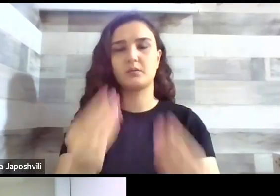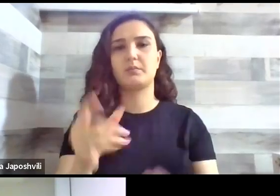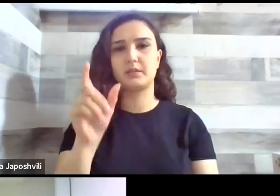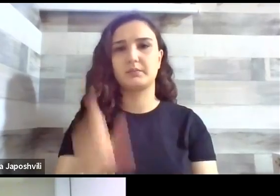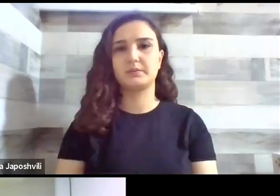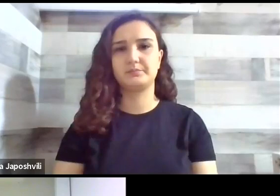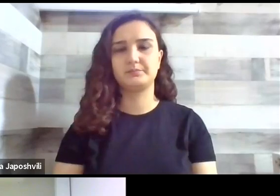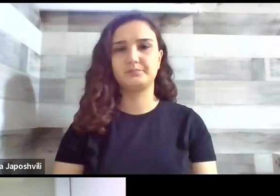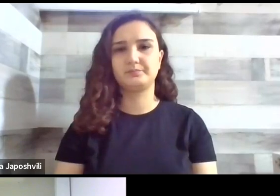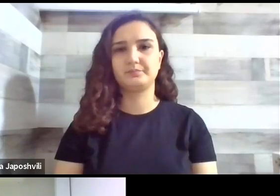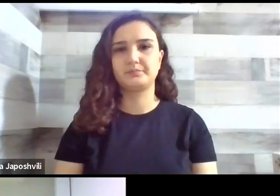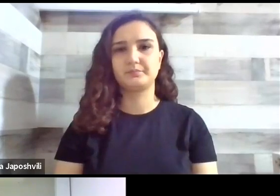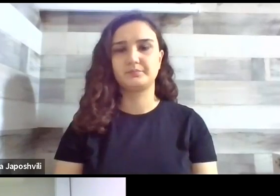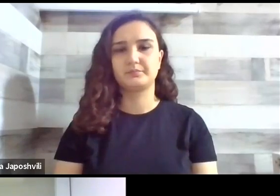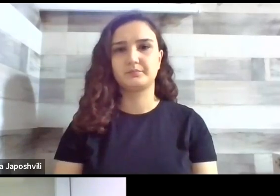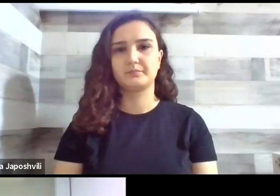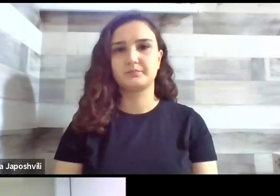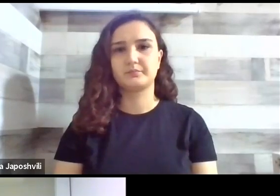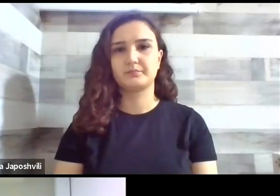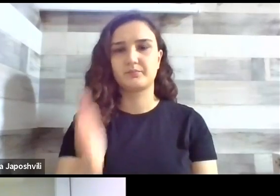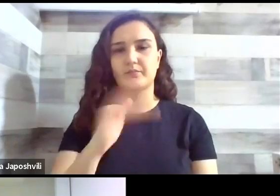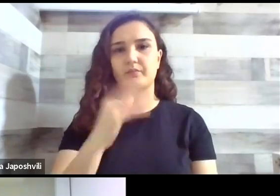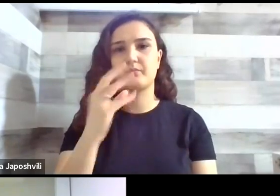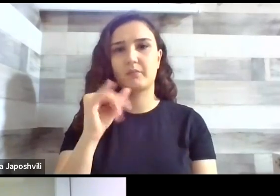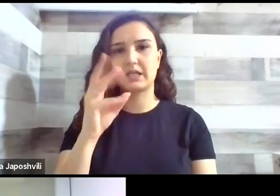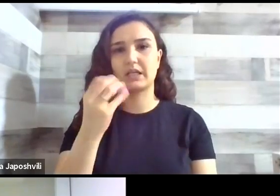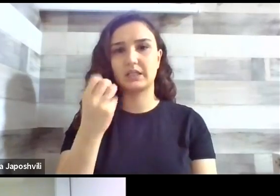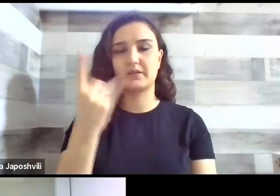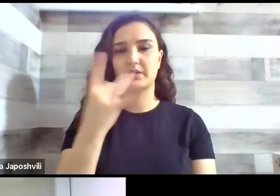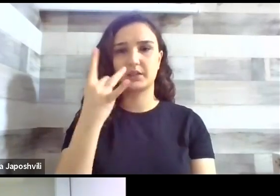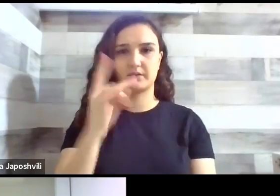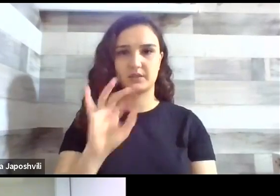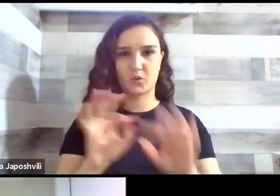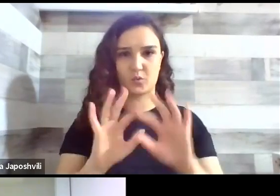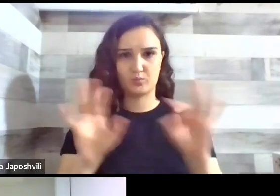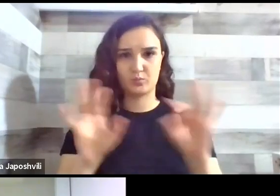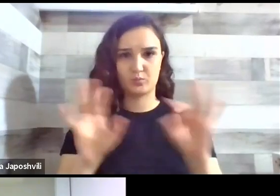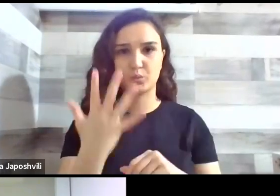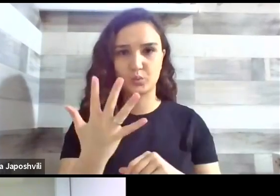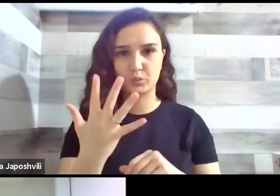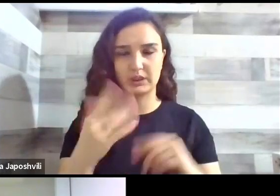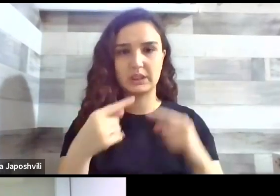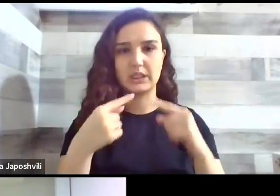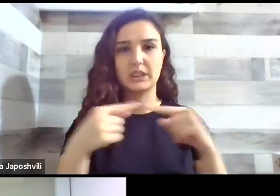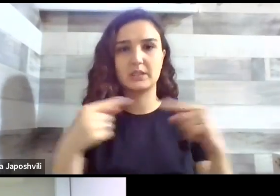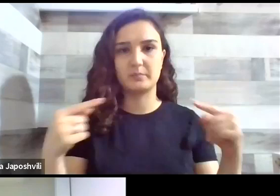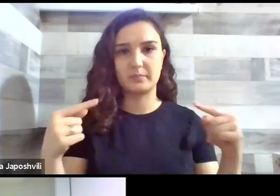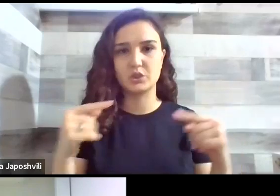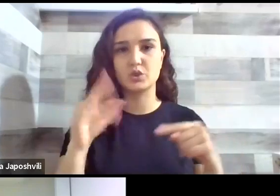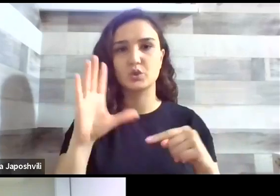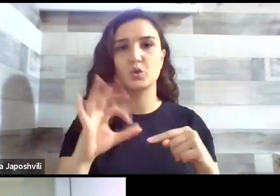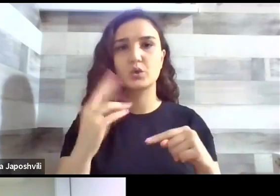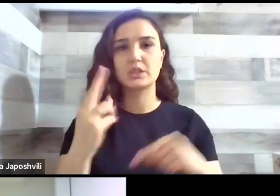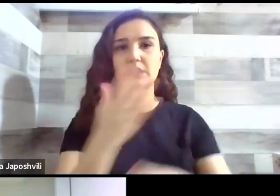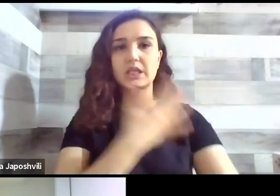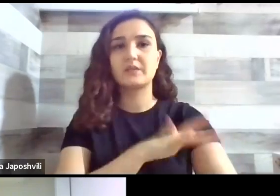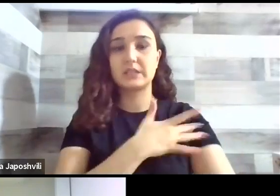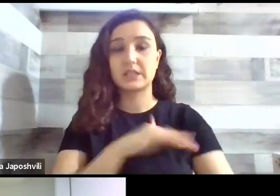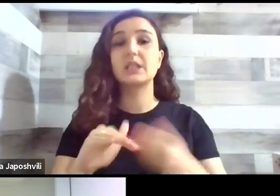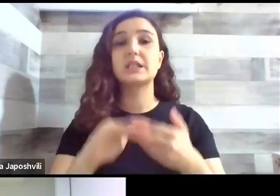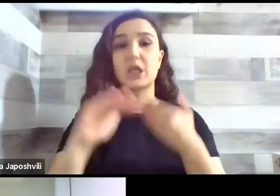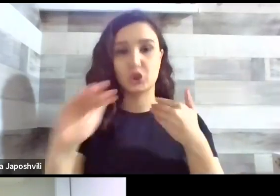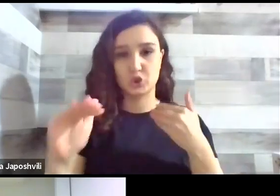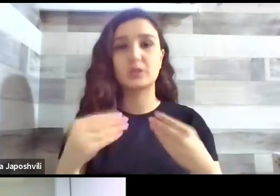ესე იგი, მაია, ჩვენ მოდი კიდევ ერთხელ გავახმოვანოთ, დღეს ვსაუბრობთ ხუთი ტიპის სოციალური სერვისის